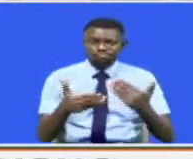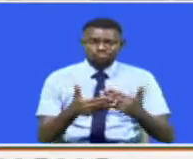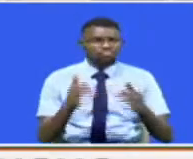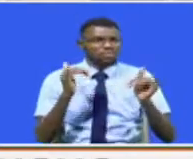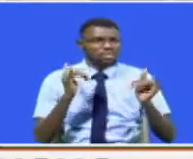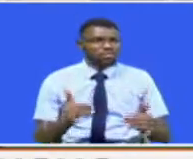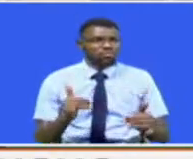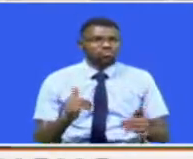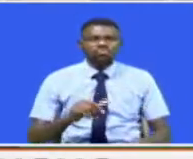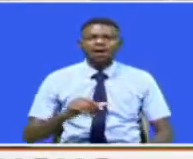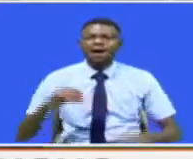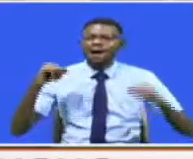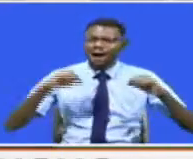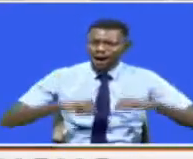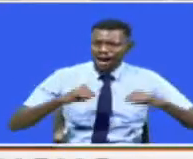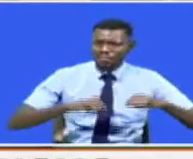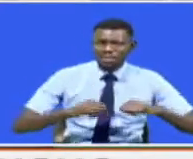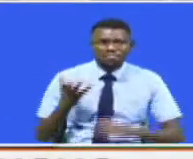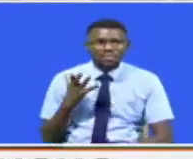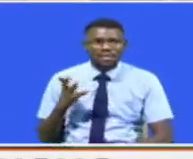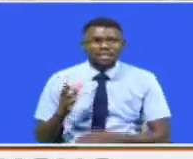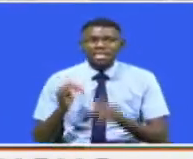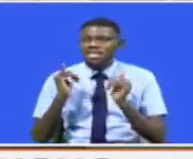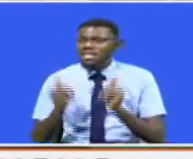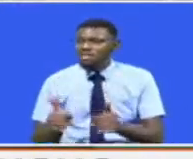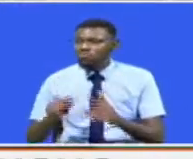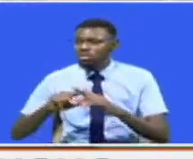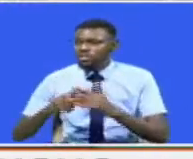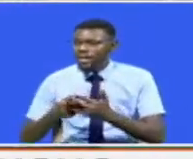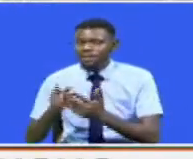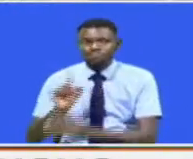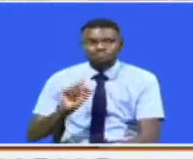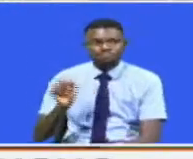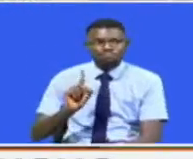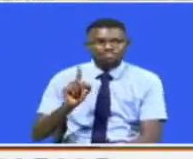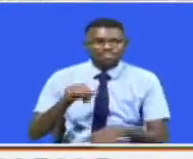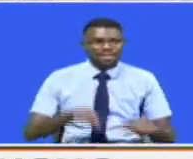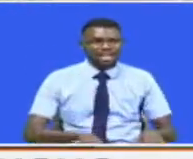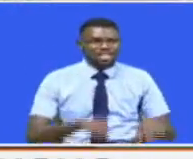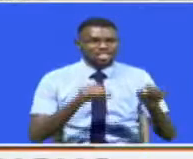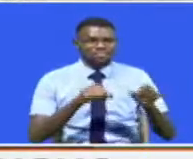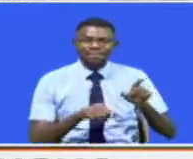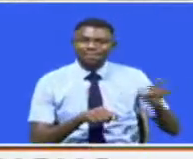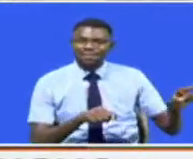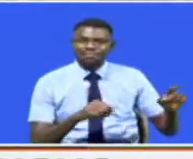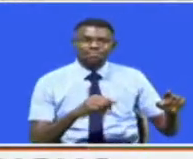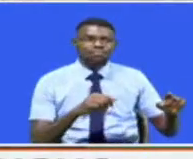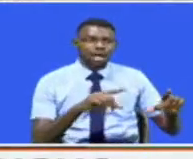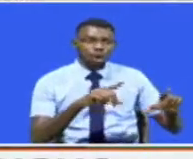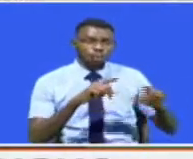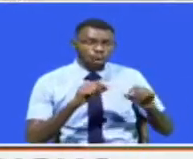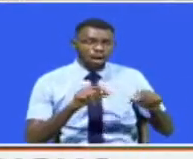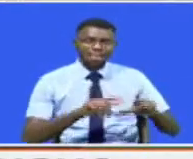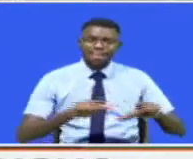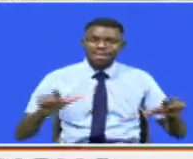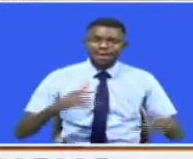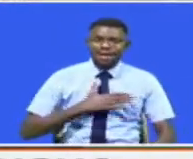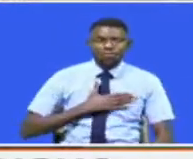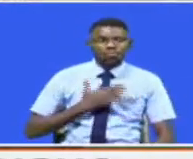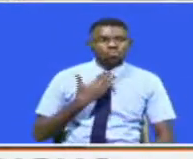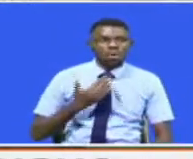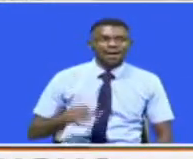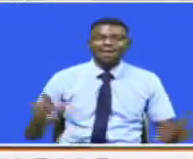Tunajua agreement iko, hatutaki kuanza upya. Tuko hapo chama na amesema shamba ni letu, tunataka